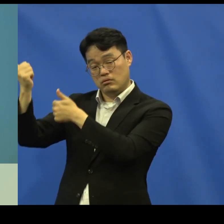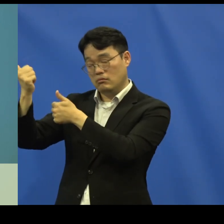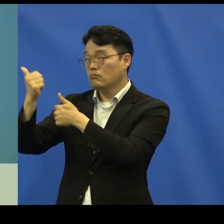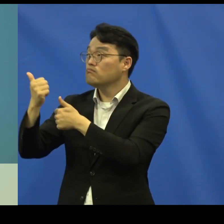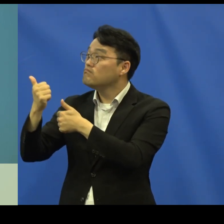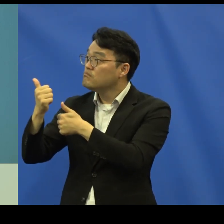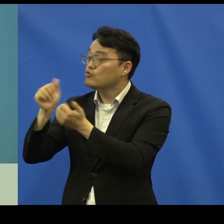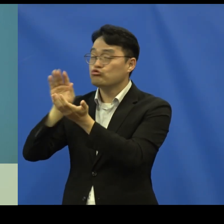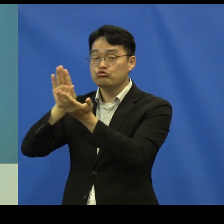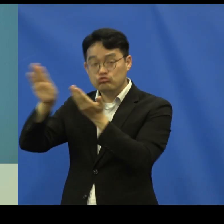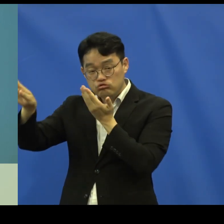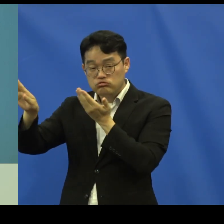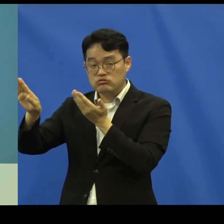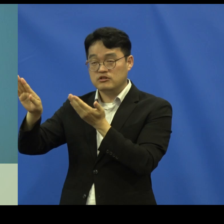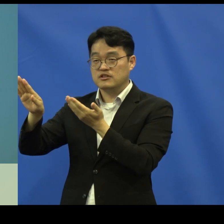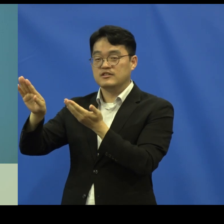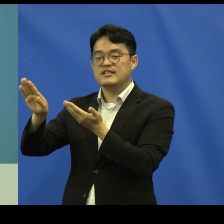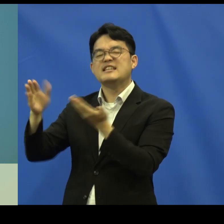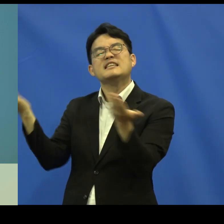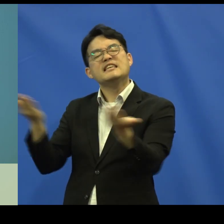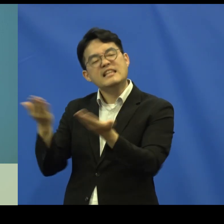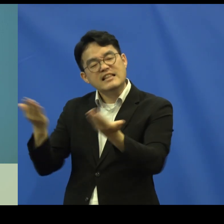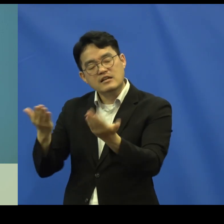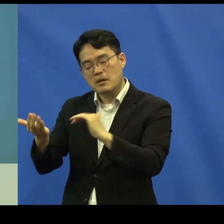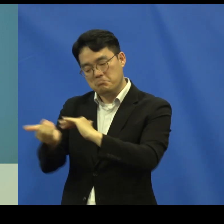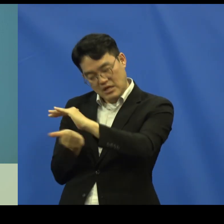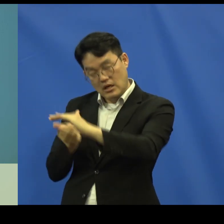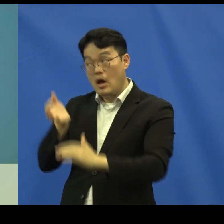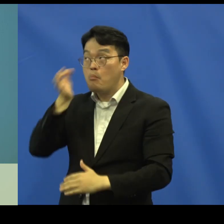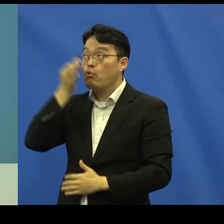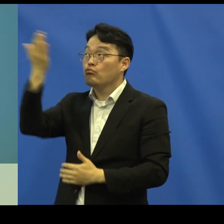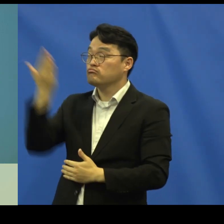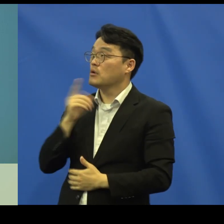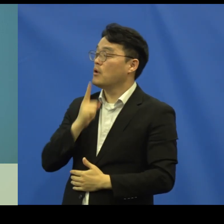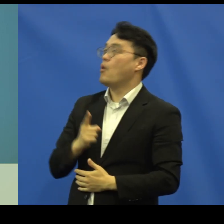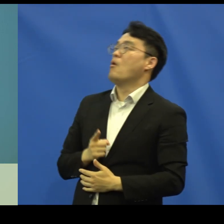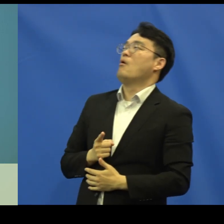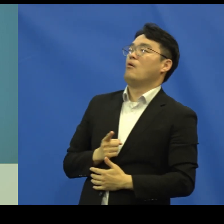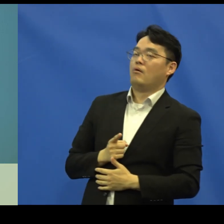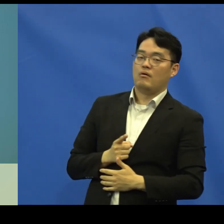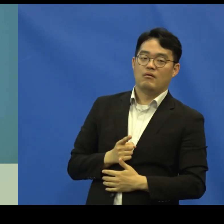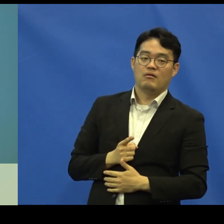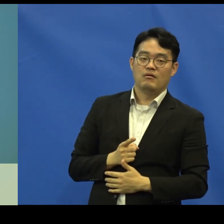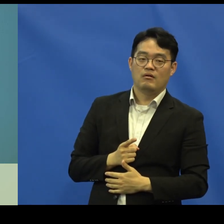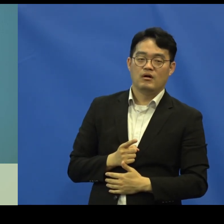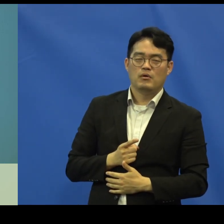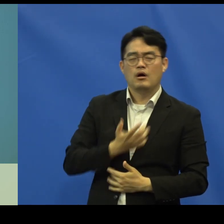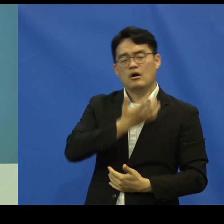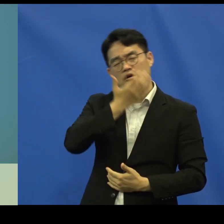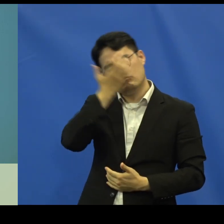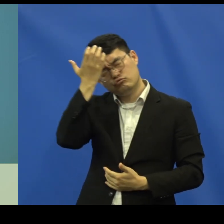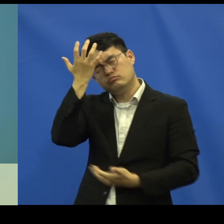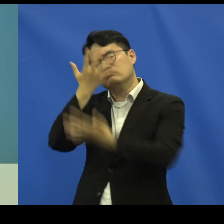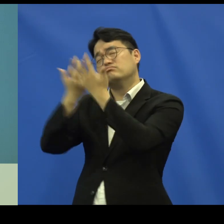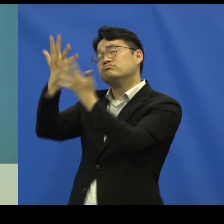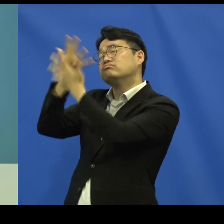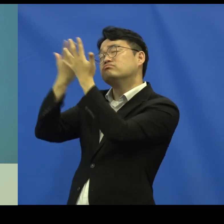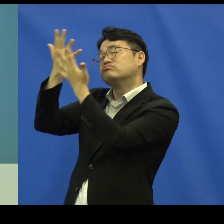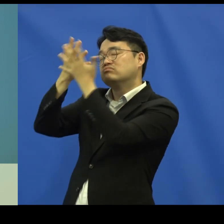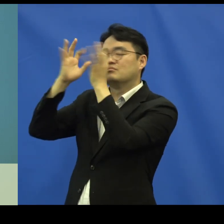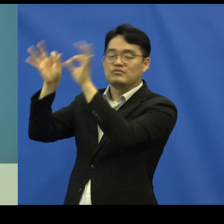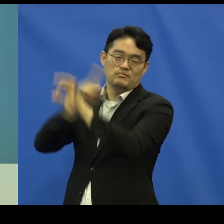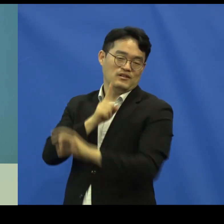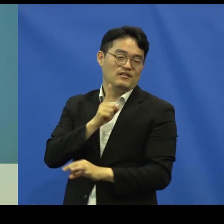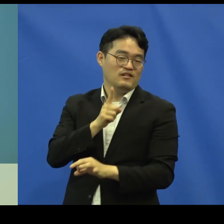마땅히 일어날 일들을 내가 내게 보이리라 그랬어요. 자, 여기 우리가 눈여겨보아야 될 것은, 내가 봤는데 뭘